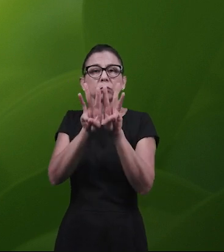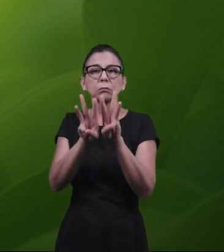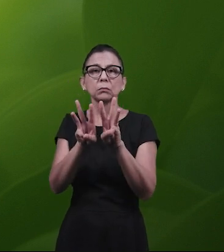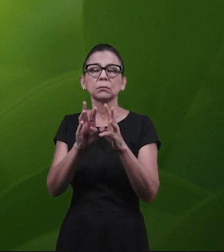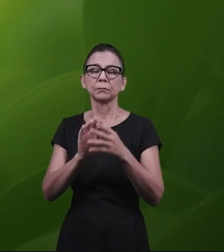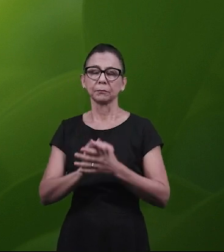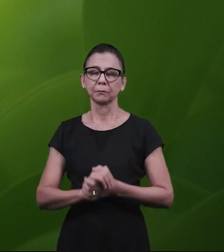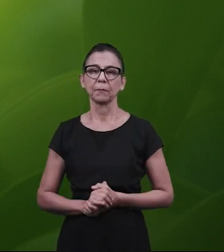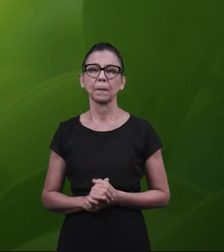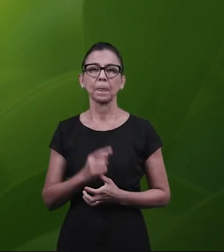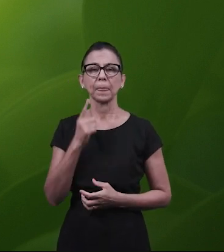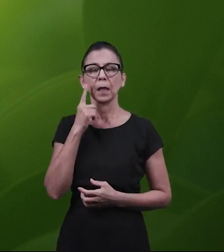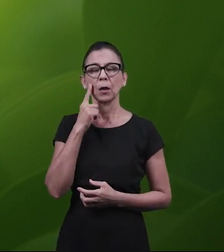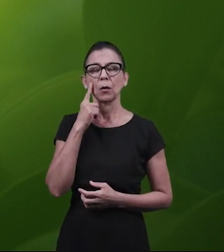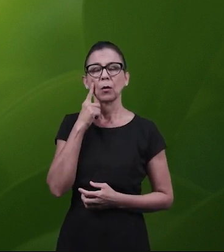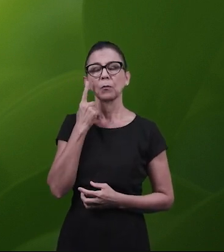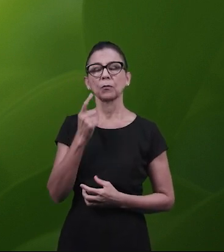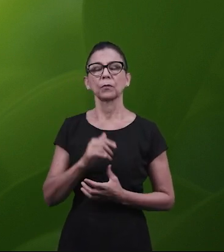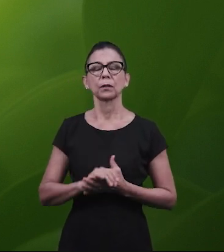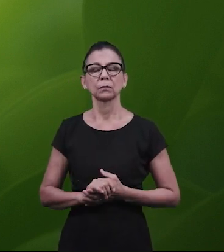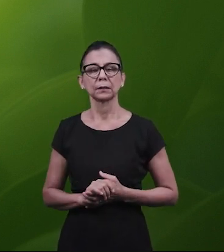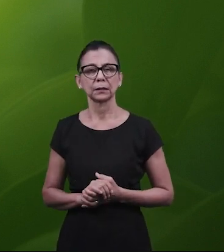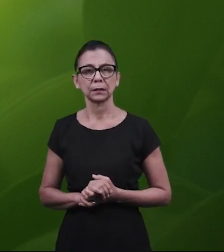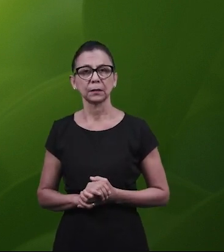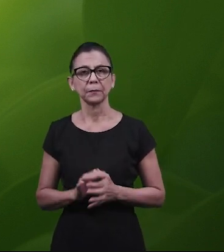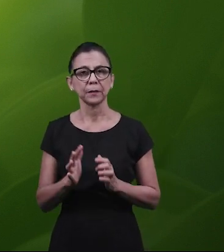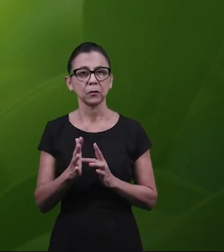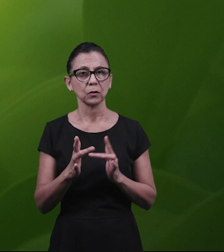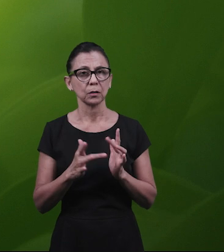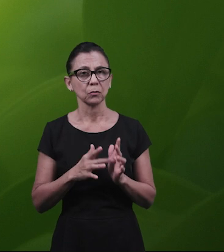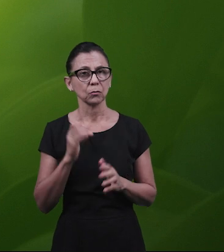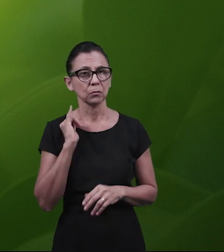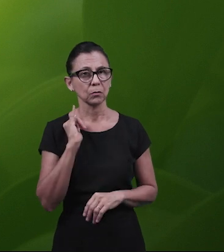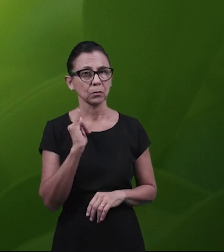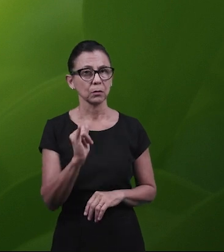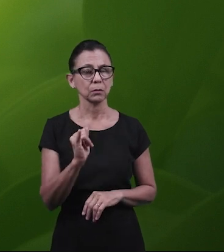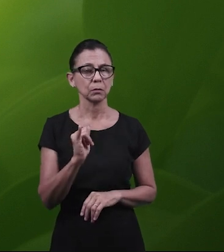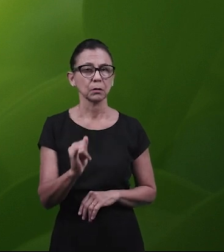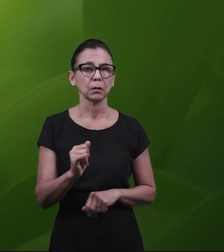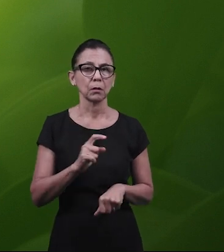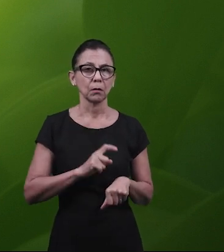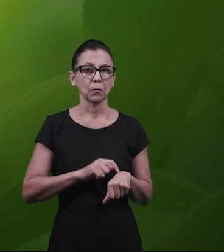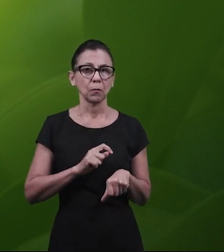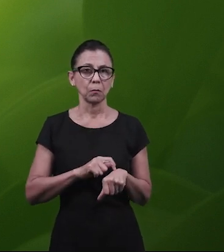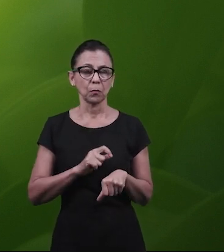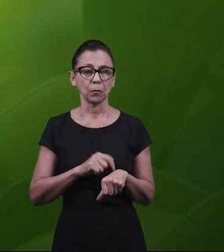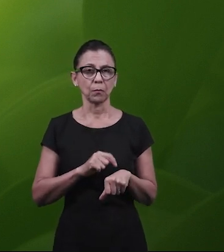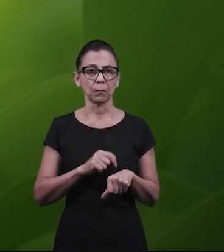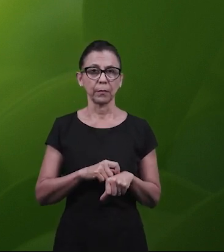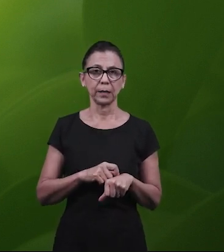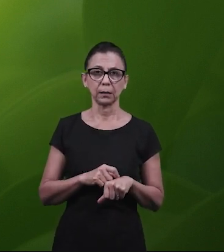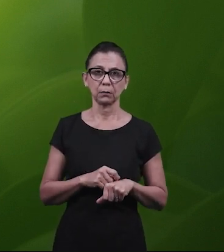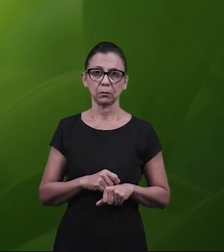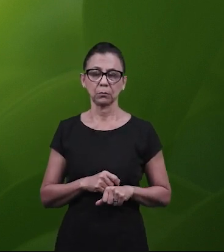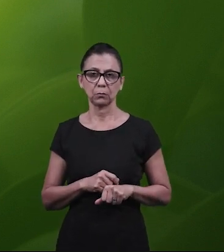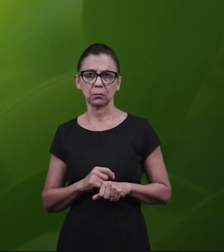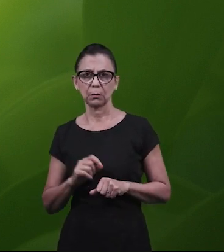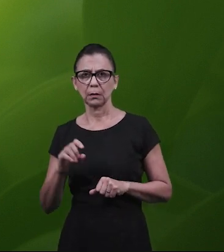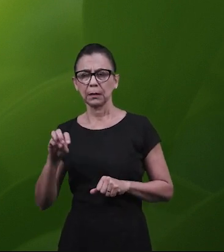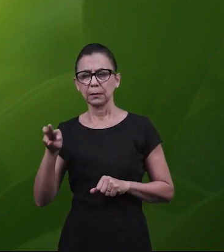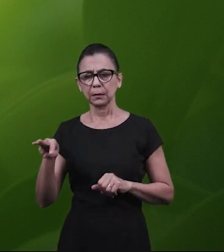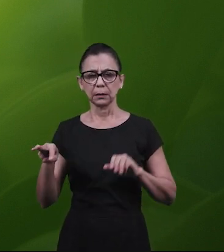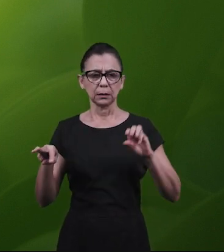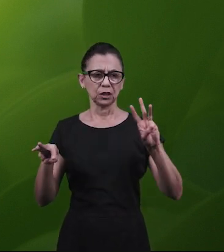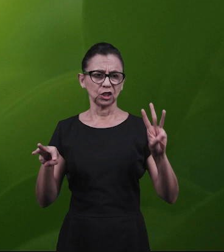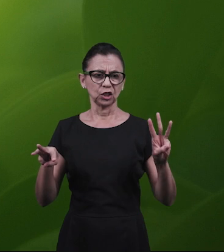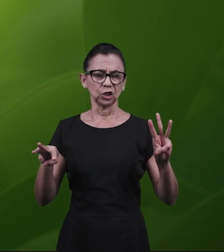de la croissance. Pourquoi le Seigneur Jésus cite le moment de séparer le blé de l'ivraie,